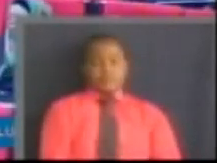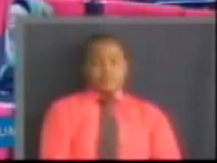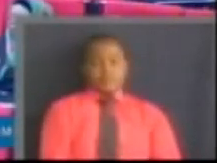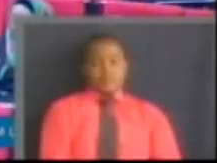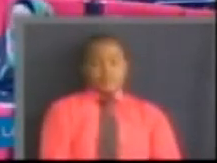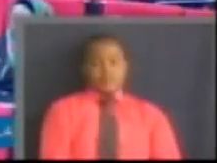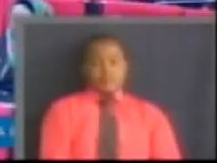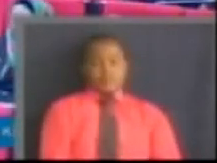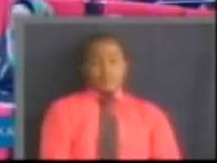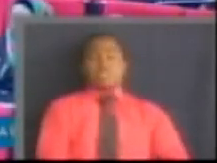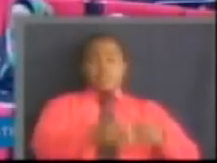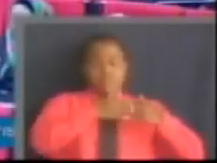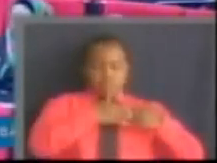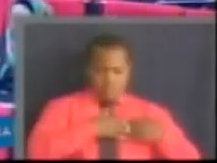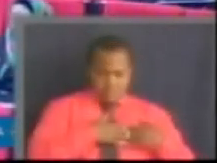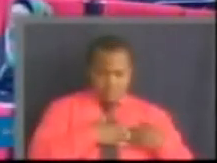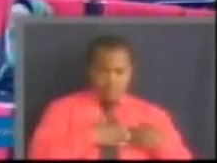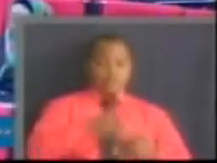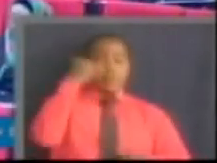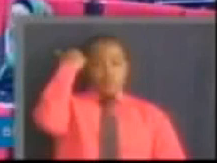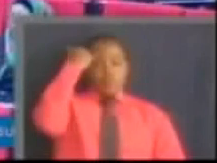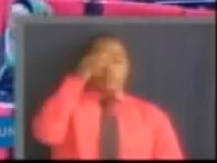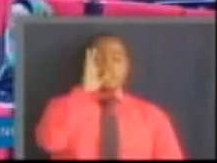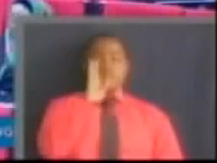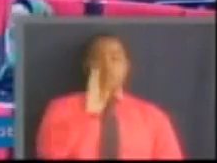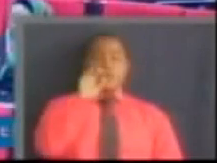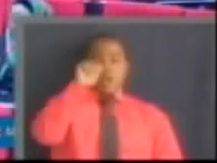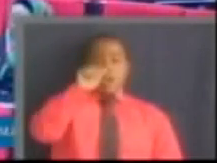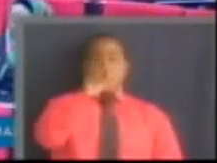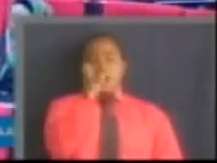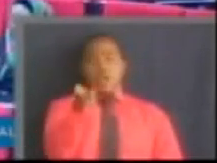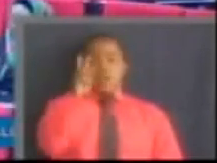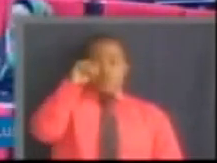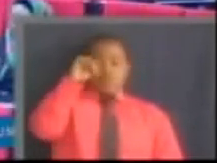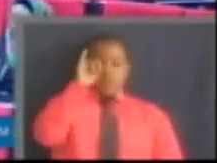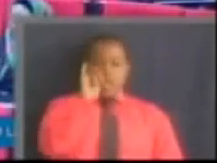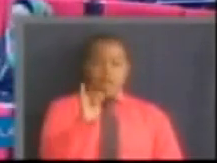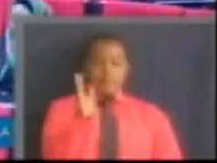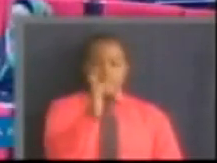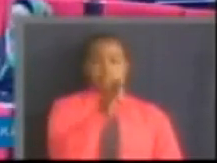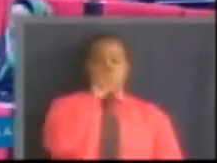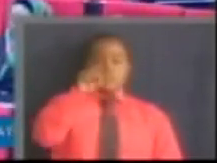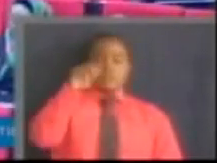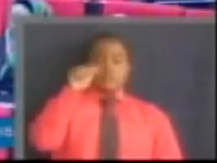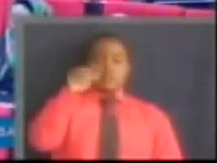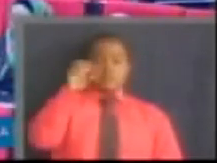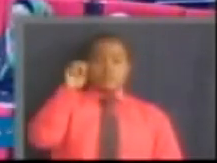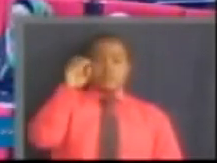Asante mheshimiwa Fahmi Dovutwa. Fahmi Naso.